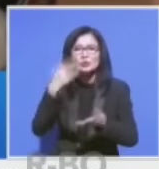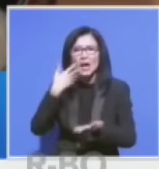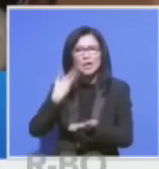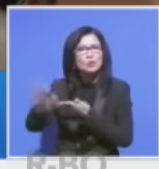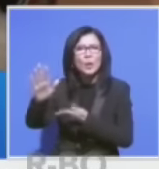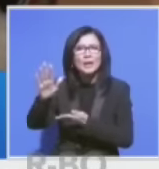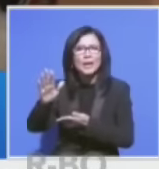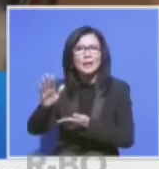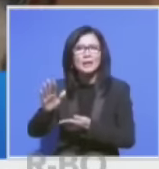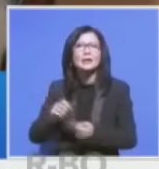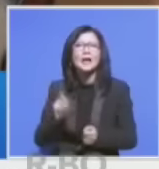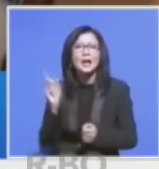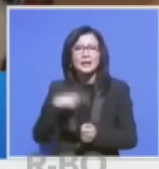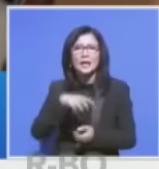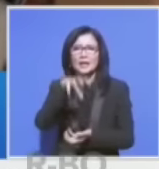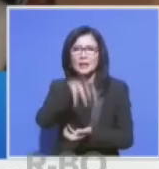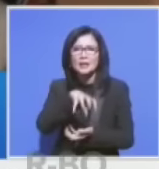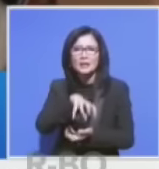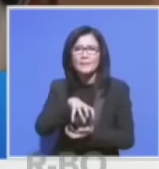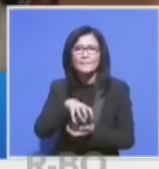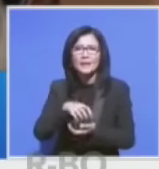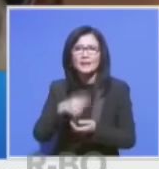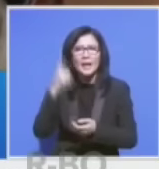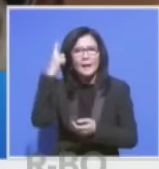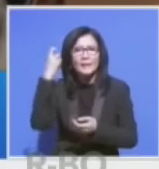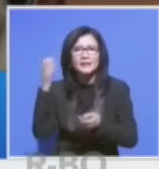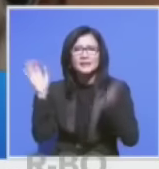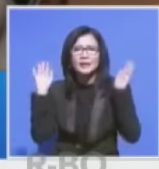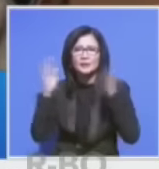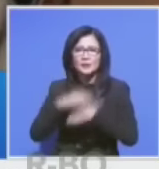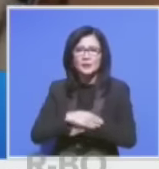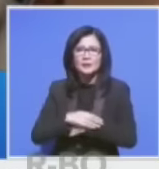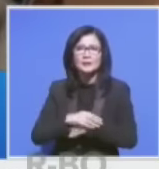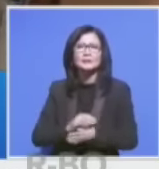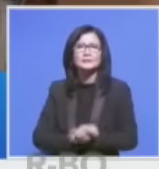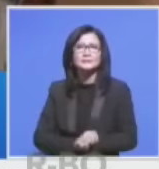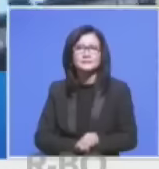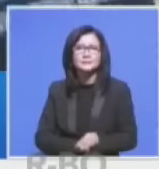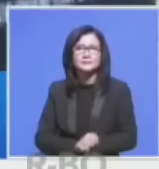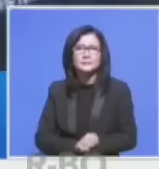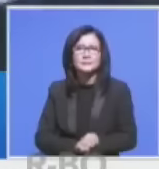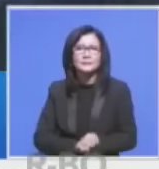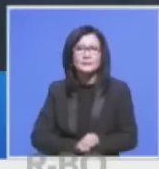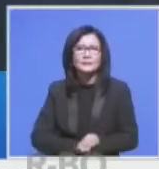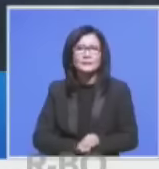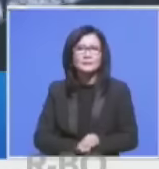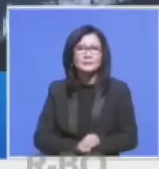dikeluarkan dari pondok pesantren sini karena jarang mengikuti tata tertib pelajaran.